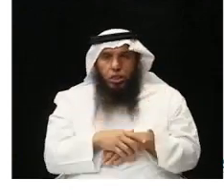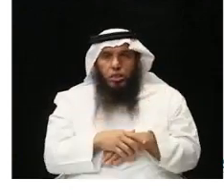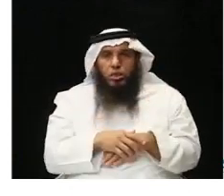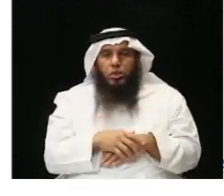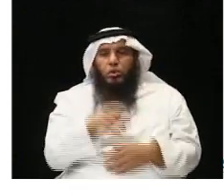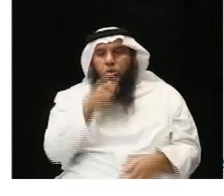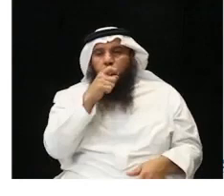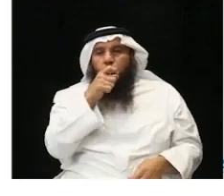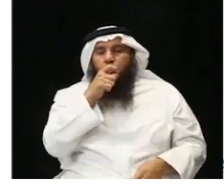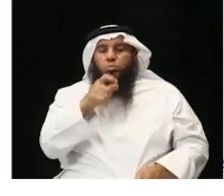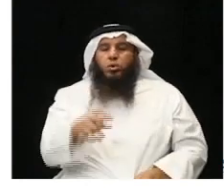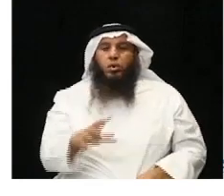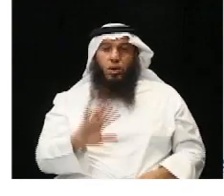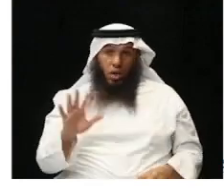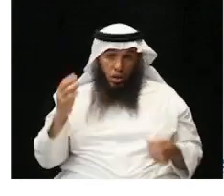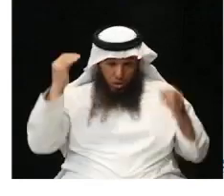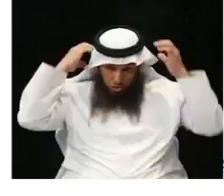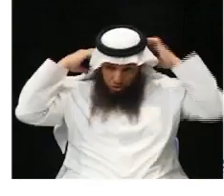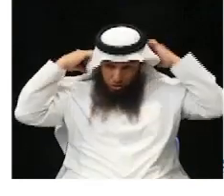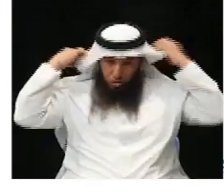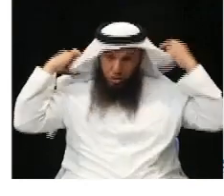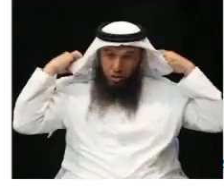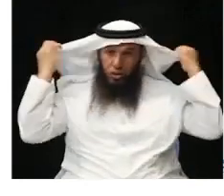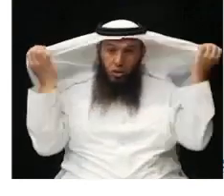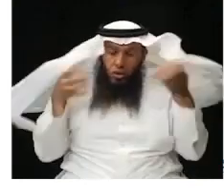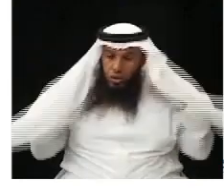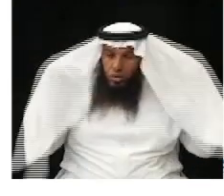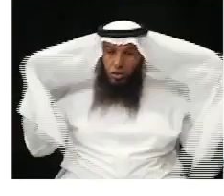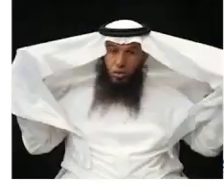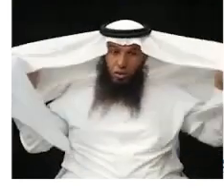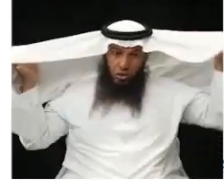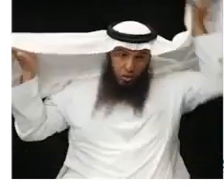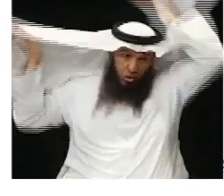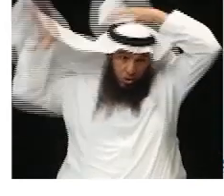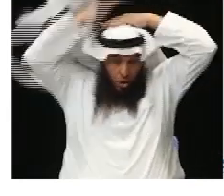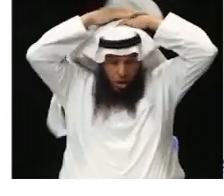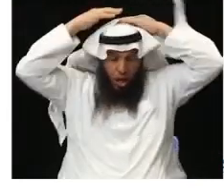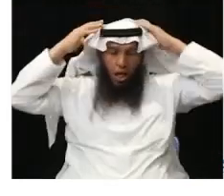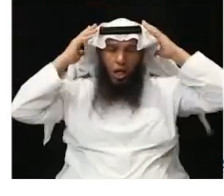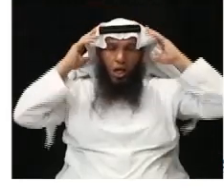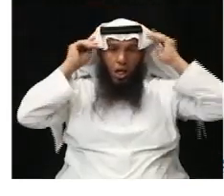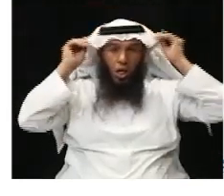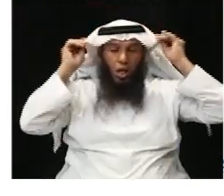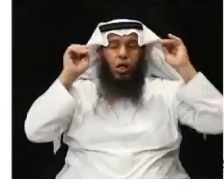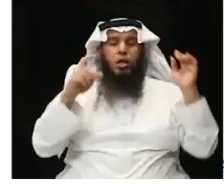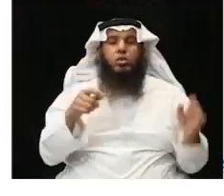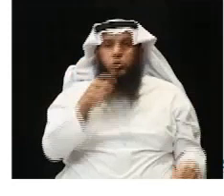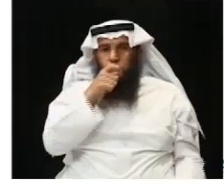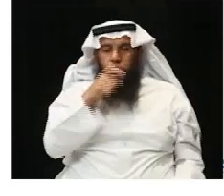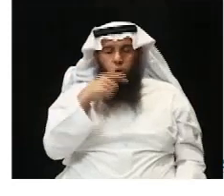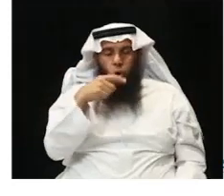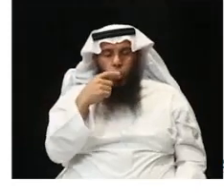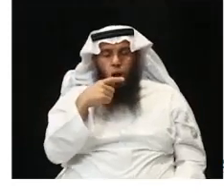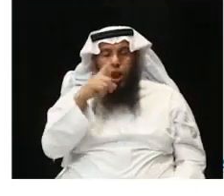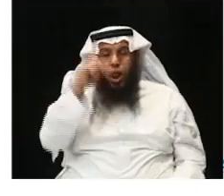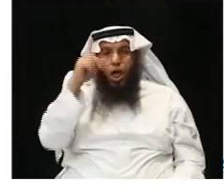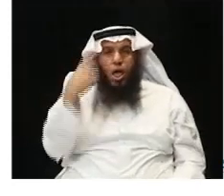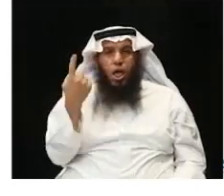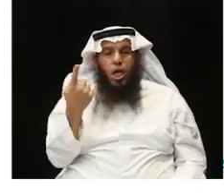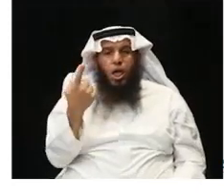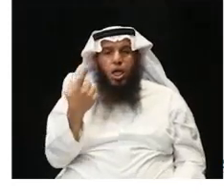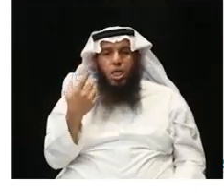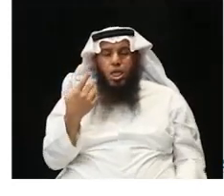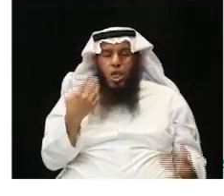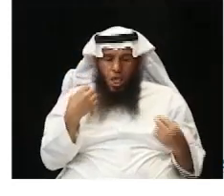الجمعة، عندما ينتهي الخطيب من كلامه تجد أنه يذكر هذه الآية. ثم تكلم الله سبحانه وتعالى على